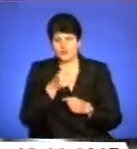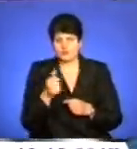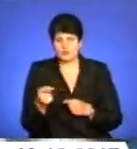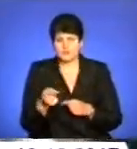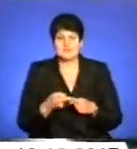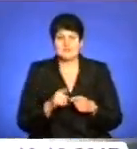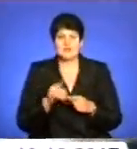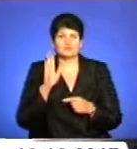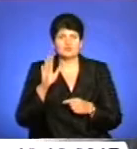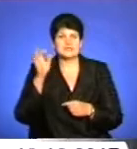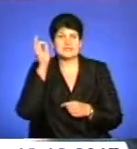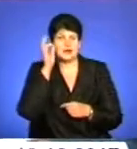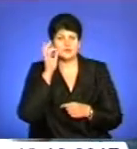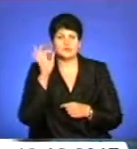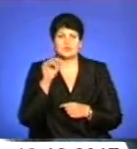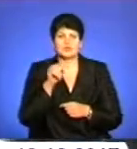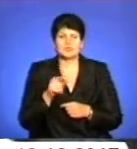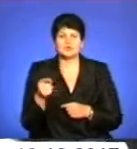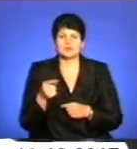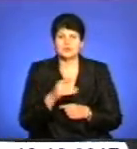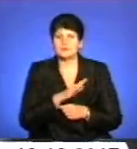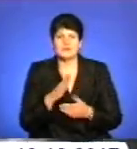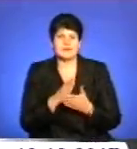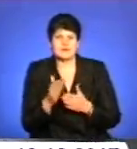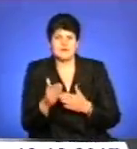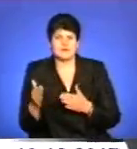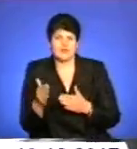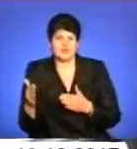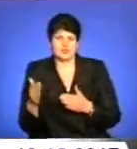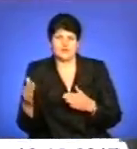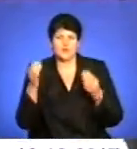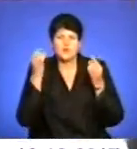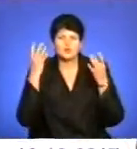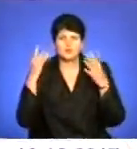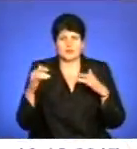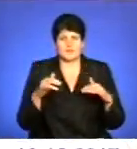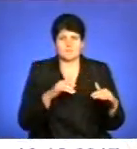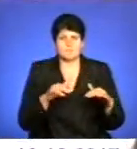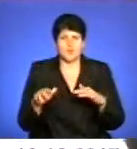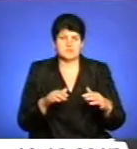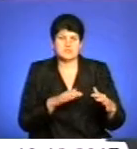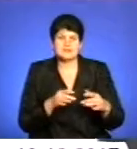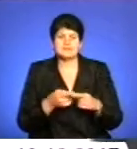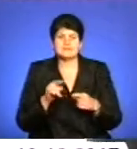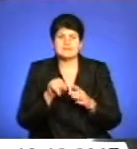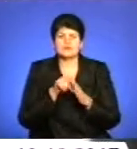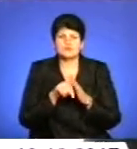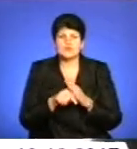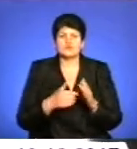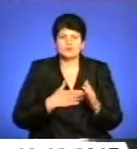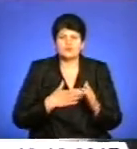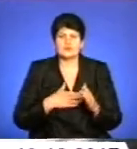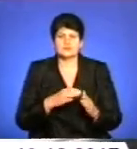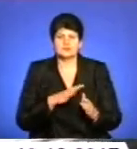буде нагадувати про те, що Тернопіль не стоїть осторонь таких культурних процесів, зокрема кіночних. І це означає, що у нас зараз були